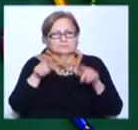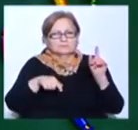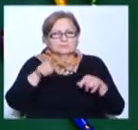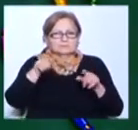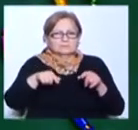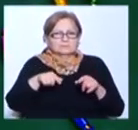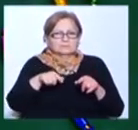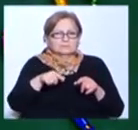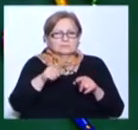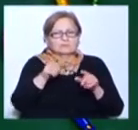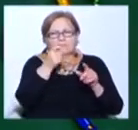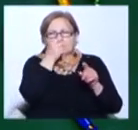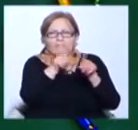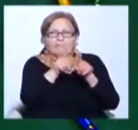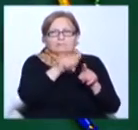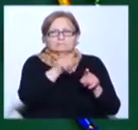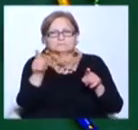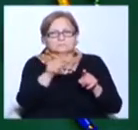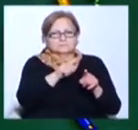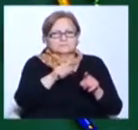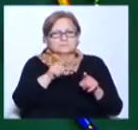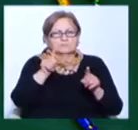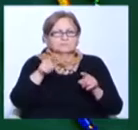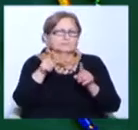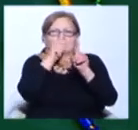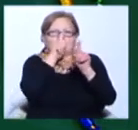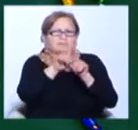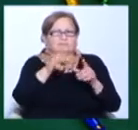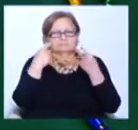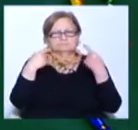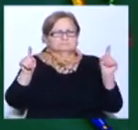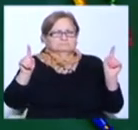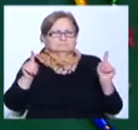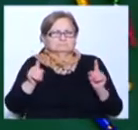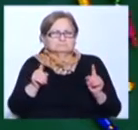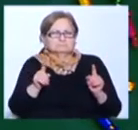ზოგიერთი მათგანი ერთმანეთს ძალიან გავს. ზოგი საერთოდ არ გავს ერთმანეთს.